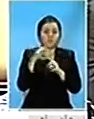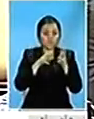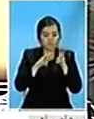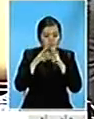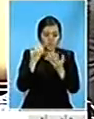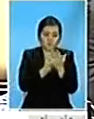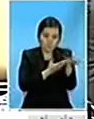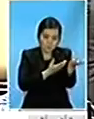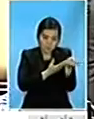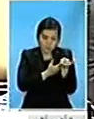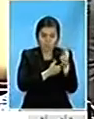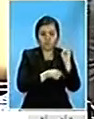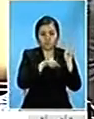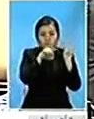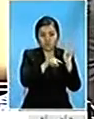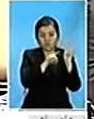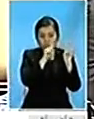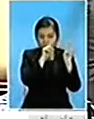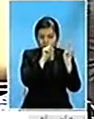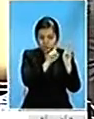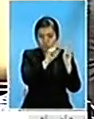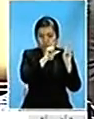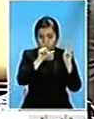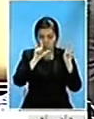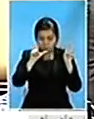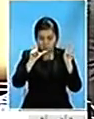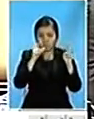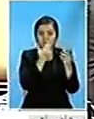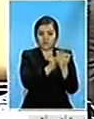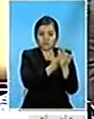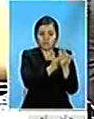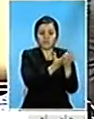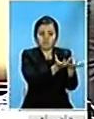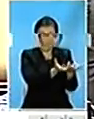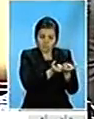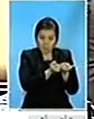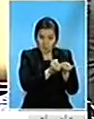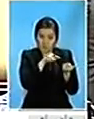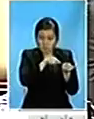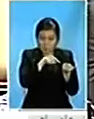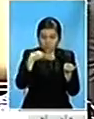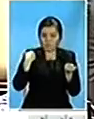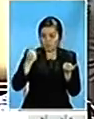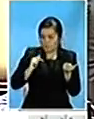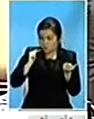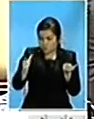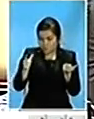รายรับที่ 2.1 ล้านล้านบาทจะทำให้เป็นงบประมาณประจำปีที่มีการขาดดุลเพียง 300,000 ล้านบ